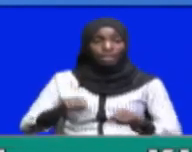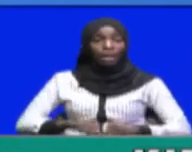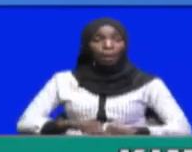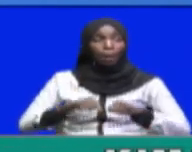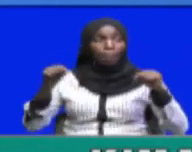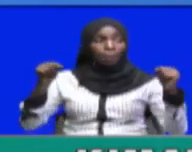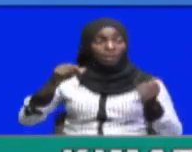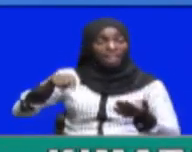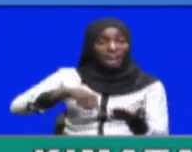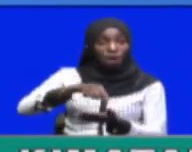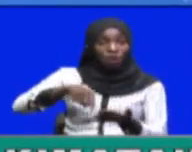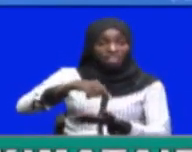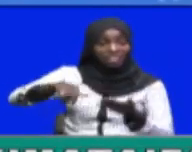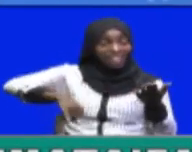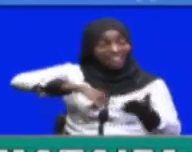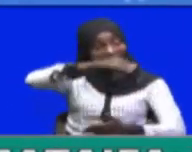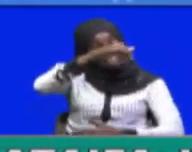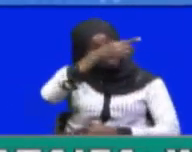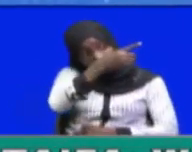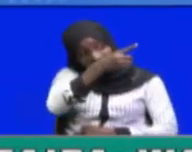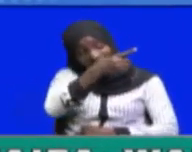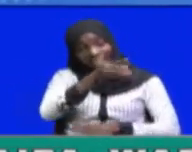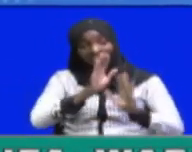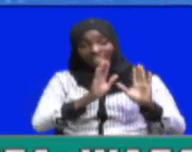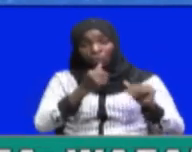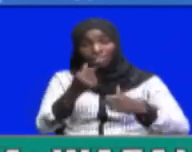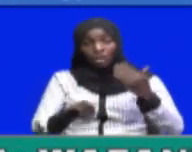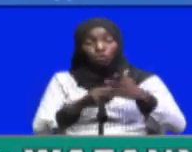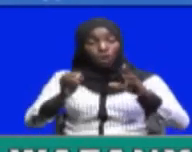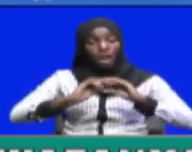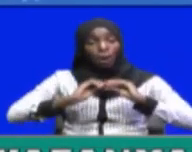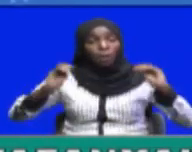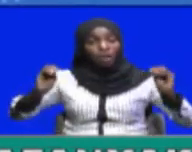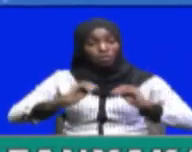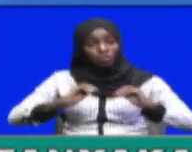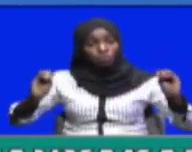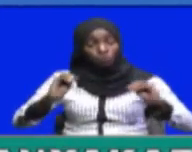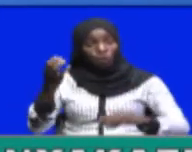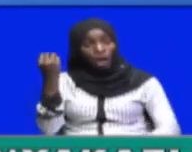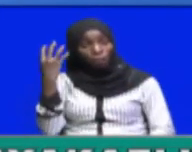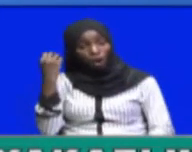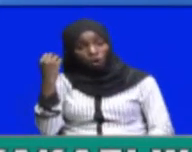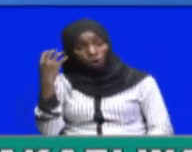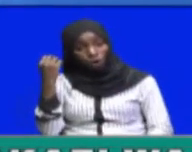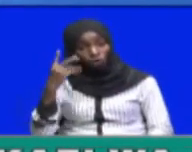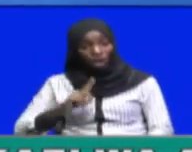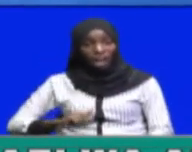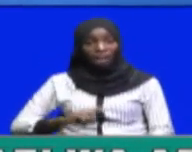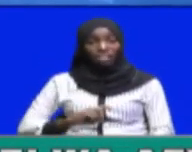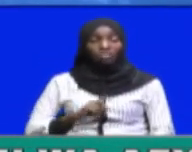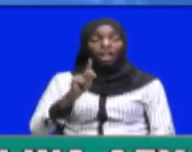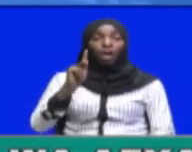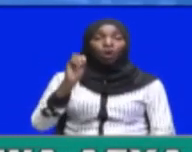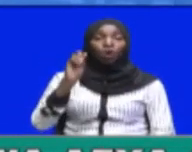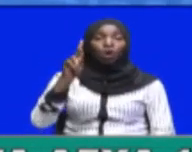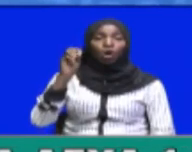viwanja vya ndege Zanzibar imeanza kutoa mafunzo juu ya maradhi ya corona kwa wafanyakazi wa mamlaka hiyo ili kuwajengea uelewa